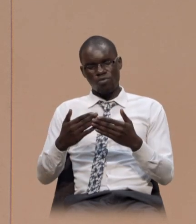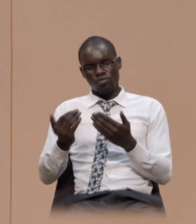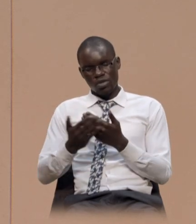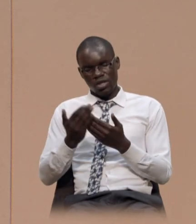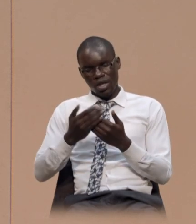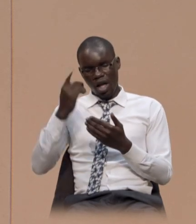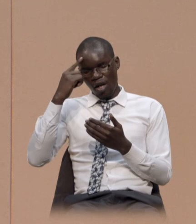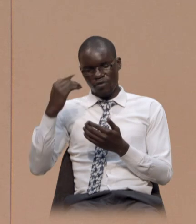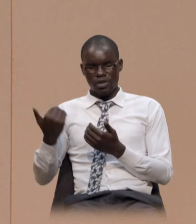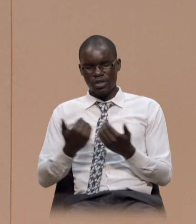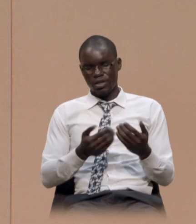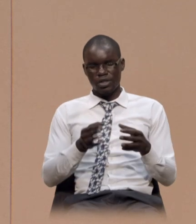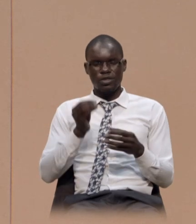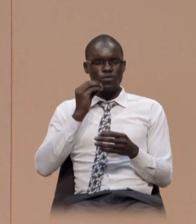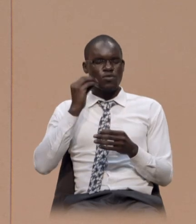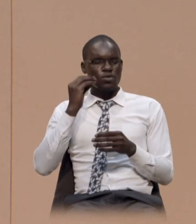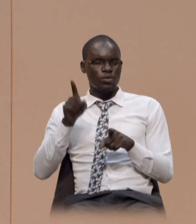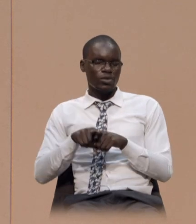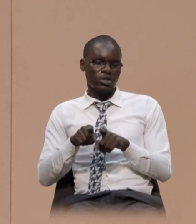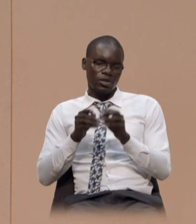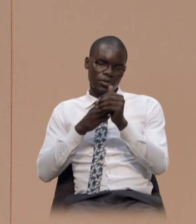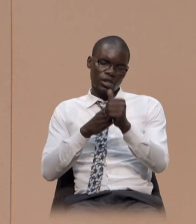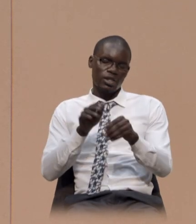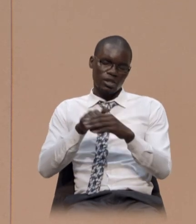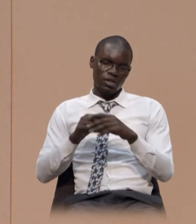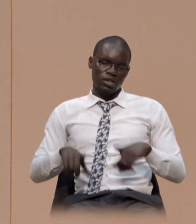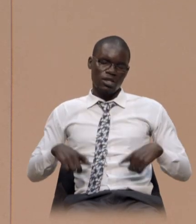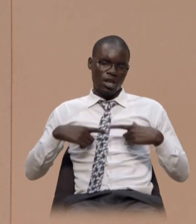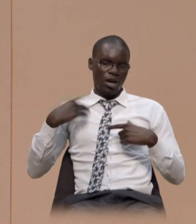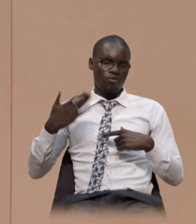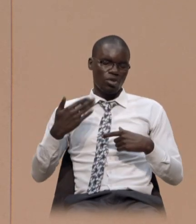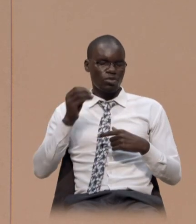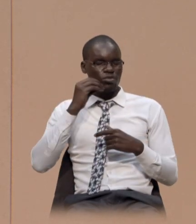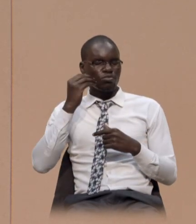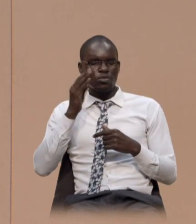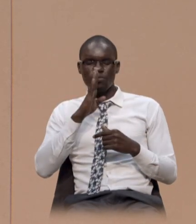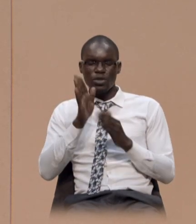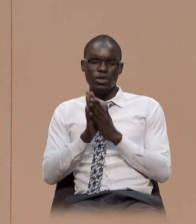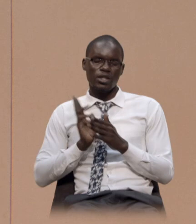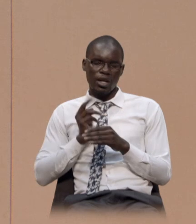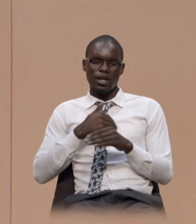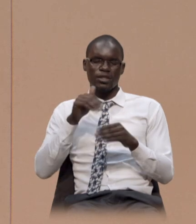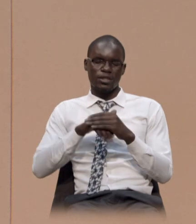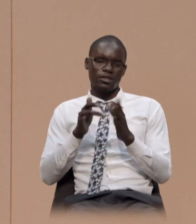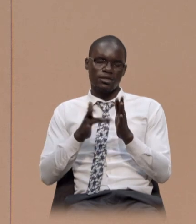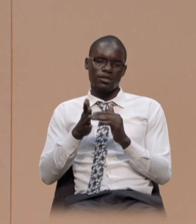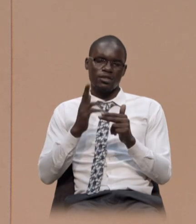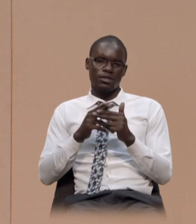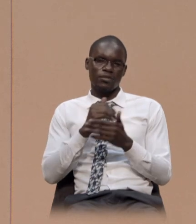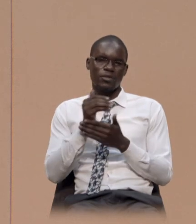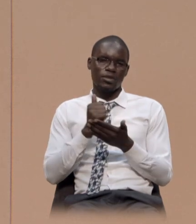nyumbani na mwongozo katika maisha yetu ya kila mara nyumbani. Wakati yetu katika jina la Yesu mkombozi